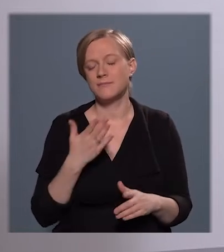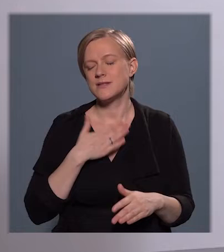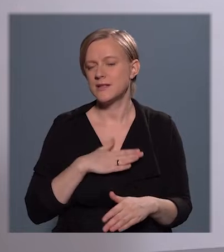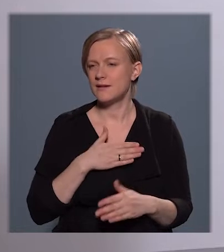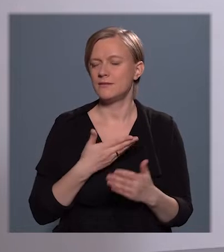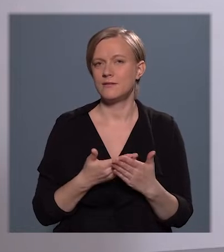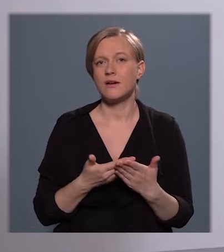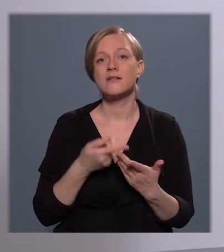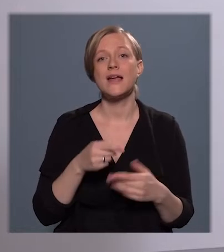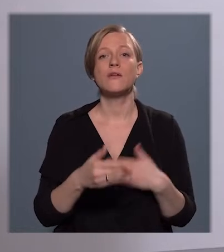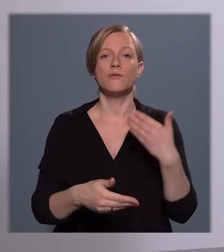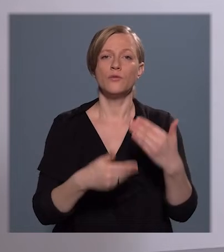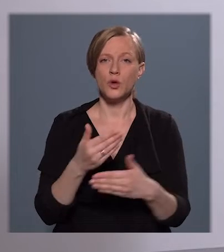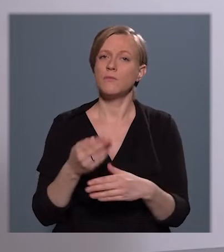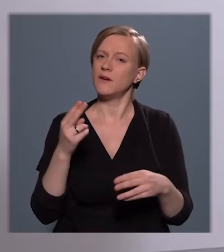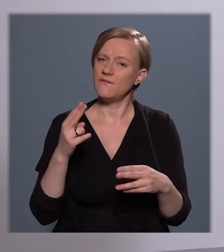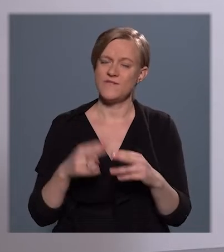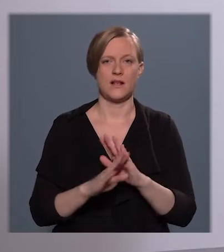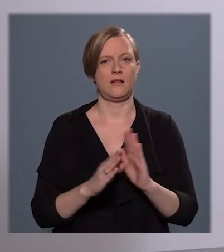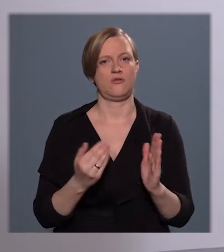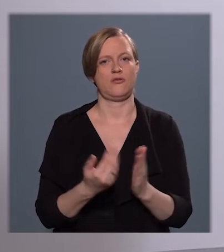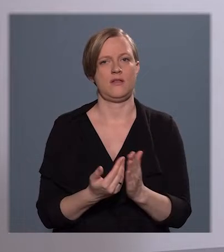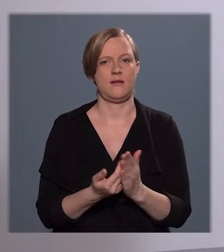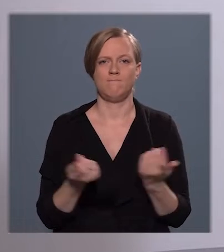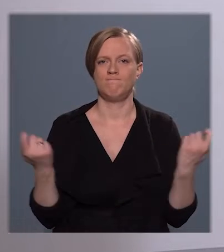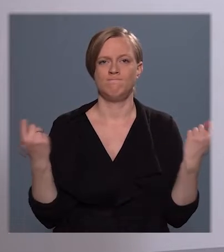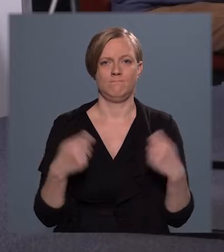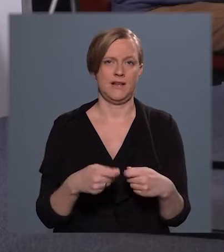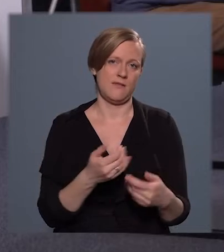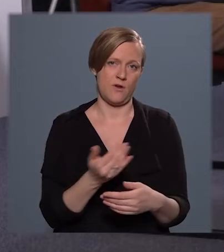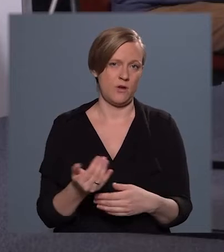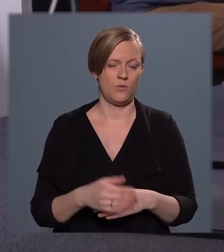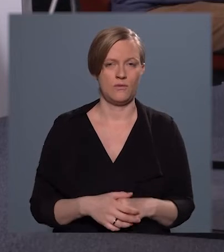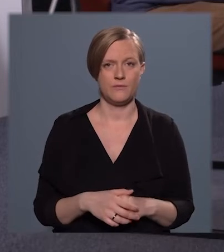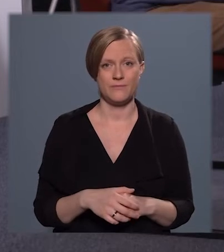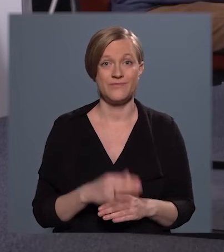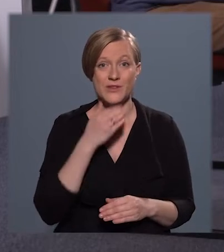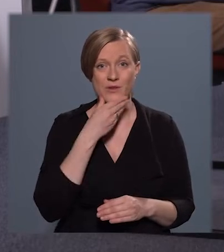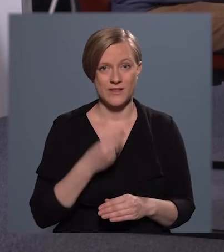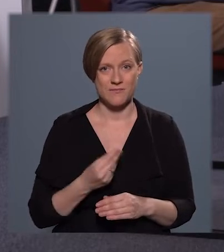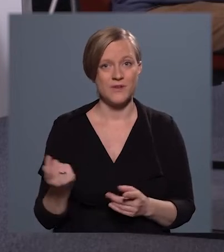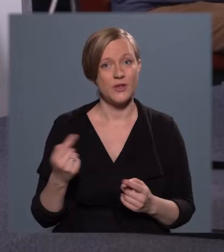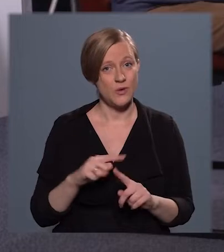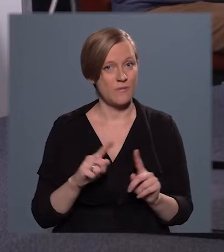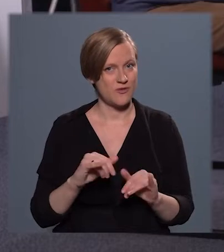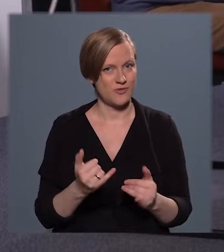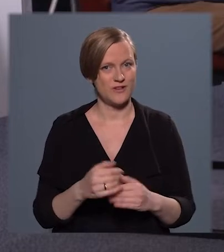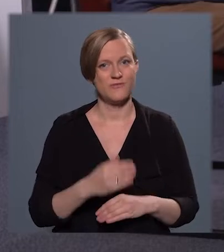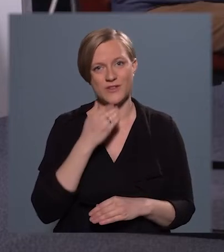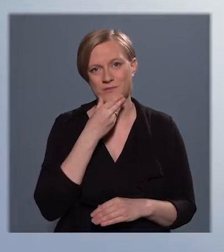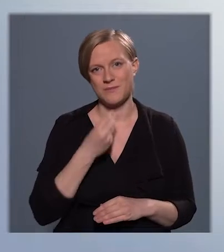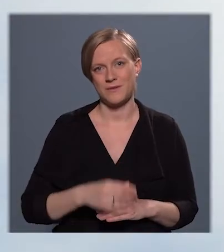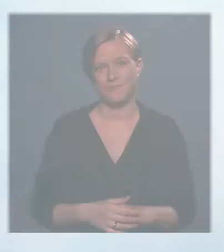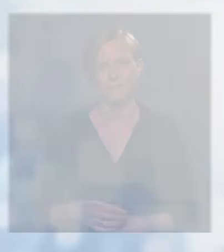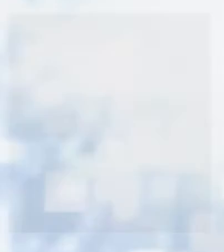szeretnénk, hogy akkor ez a folyamat véglegesen záródjon le, így vagy úgy. Köszönjük szépen, és jöjjön máskor is. Köszönöm